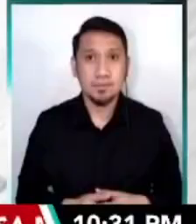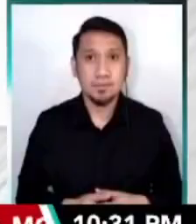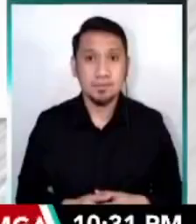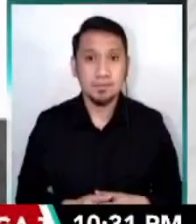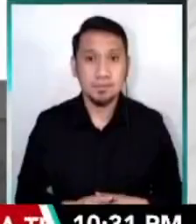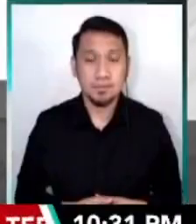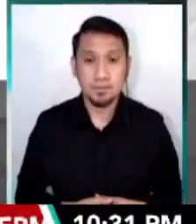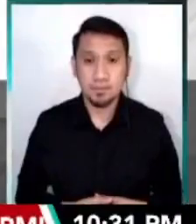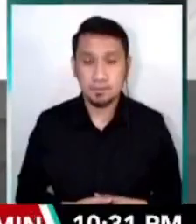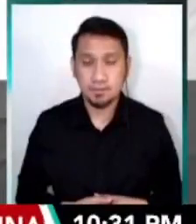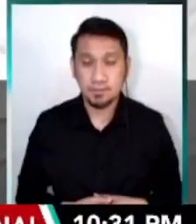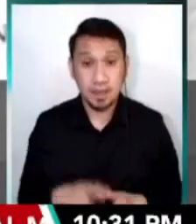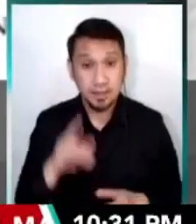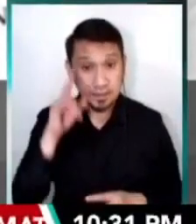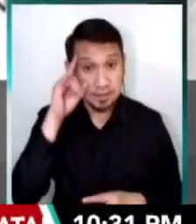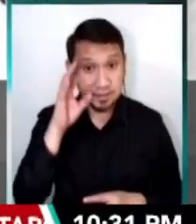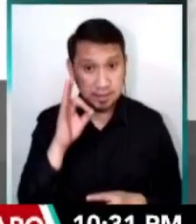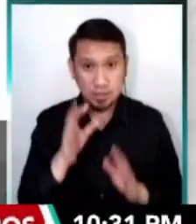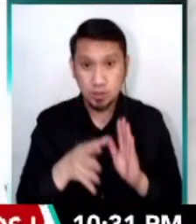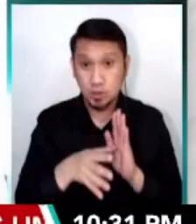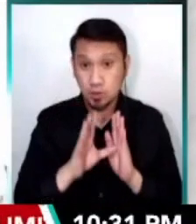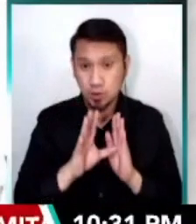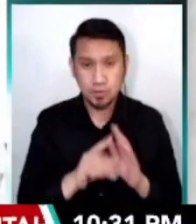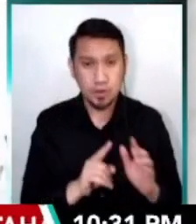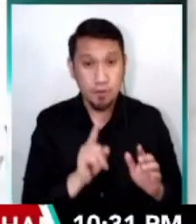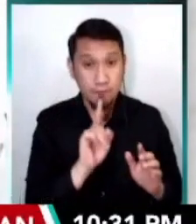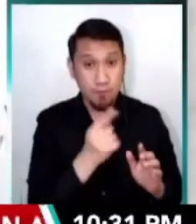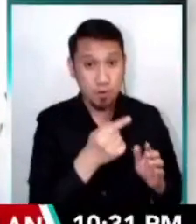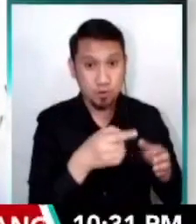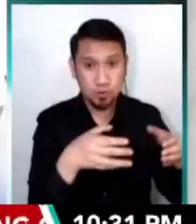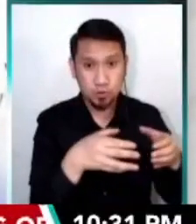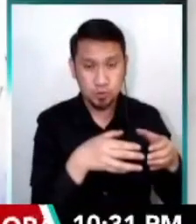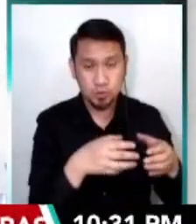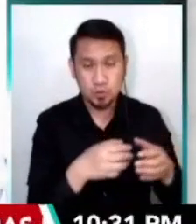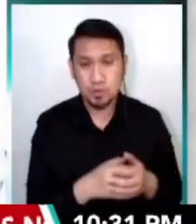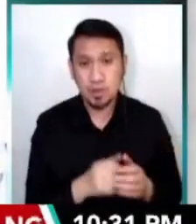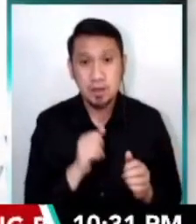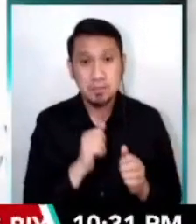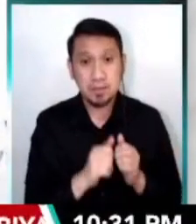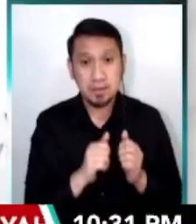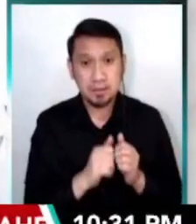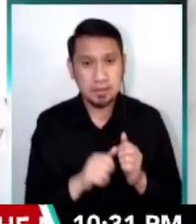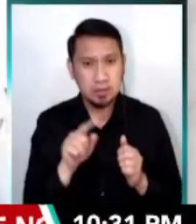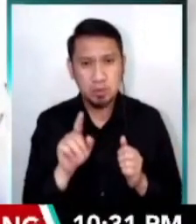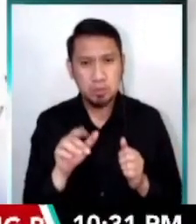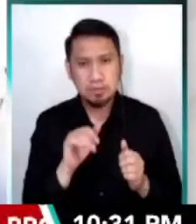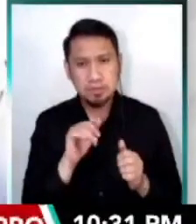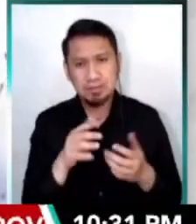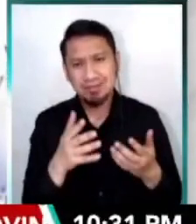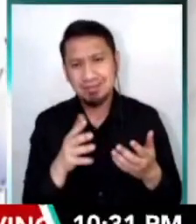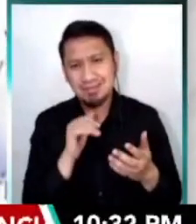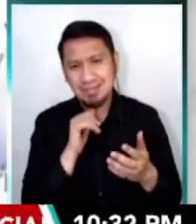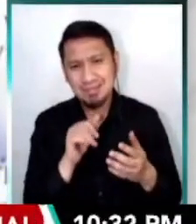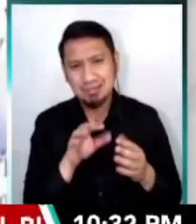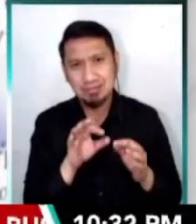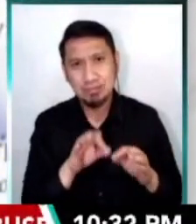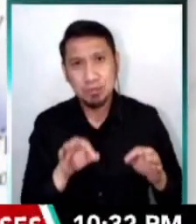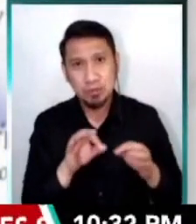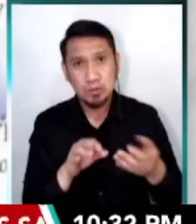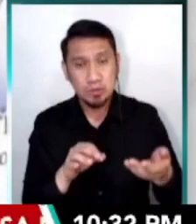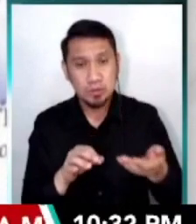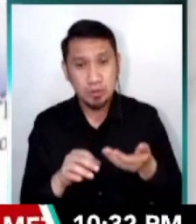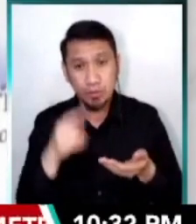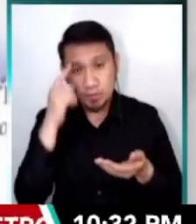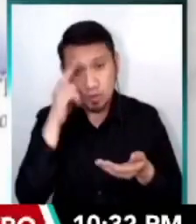Ang desisyon ng COMELEC First Division, walang merito ang inihaing petisyon ng grupong Pudnonga Ilocano para sa